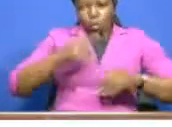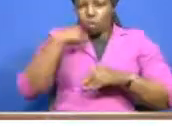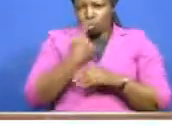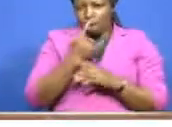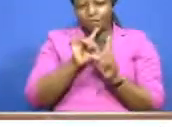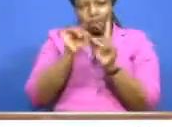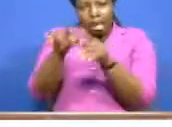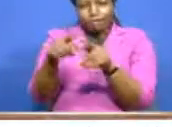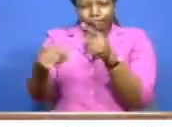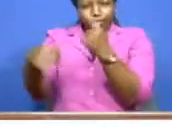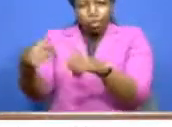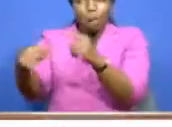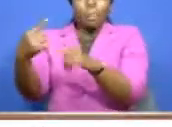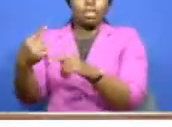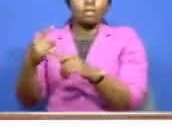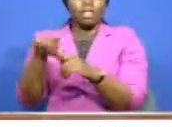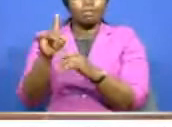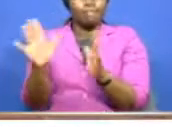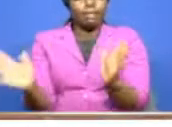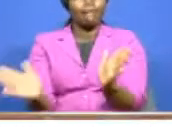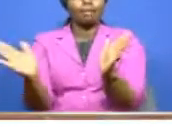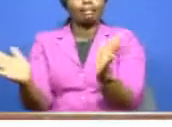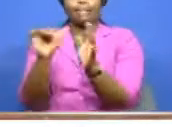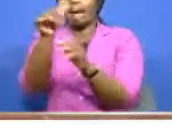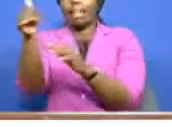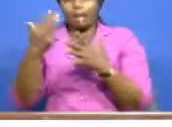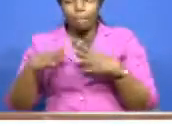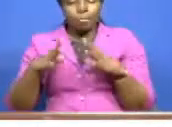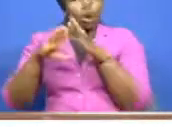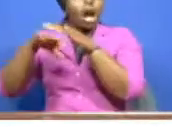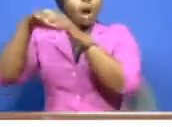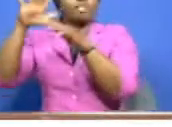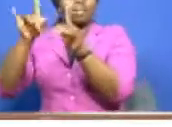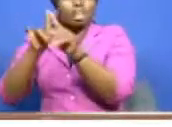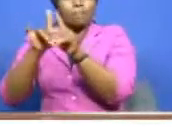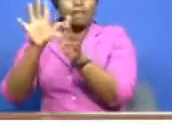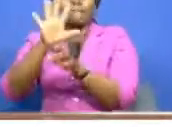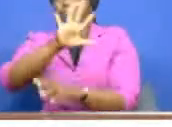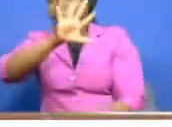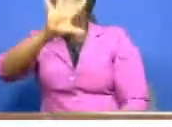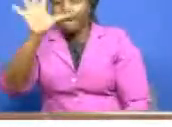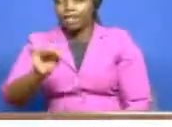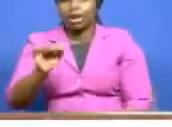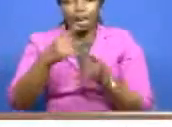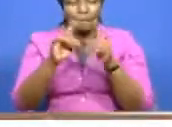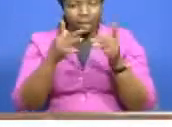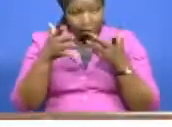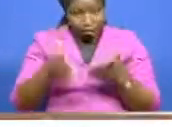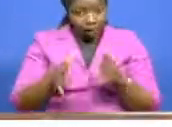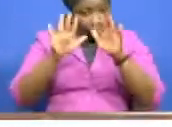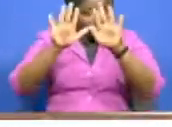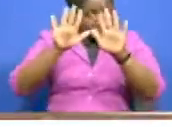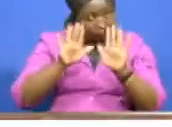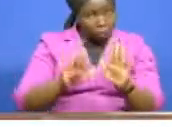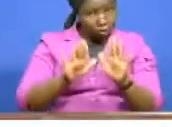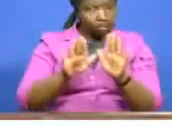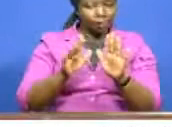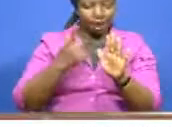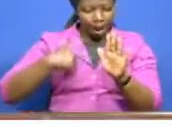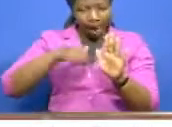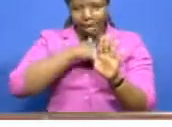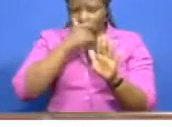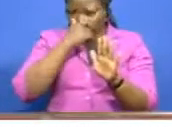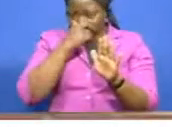kinyang'anyiro, anawatia wengine moyo huko nje na Afrika nzima. Lakini sasa cha muhimu kuwa tunawatakia wawe na